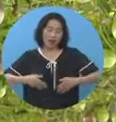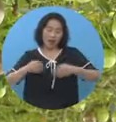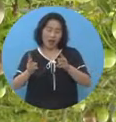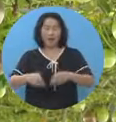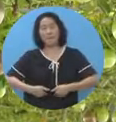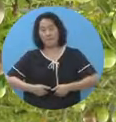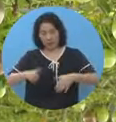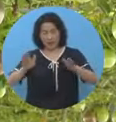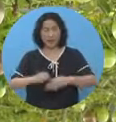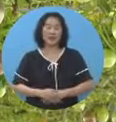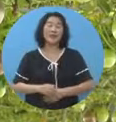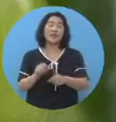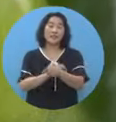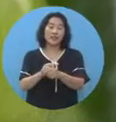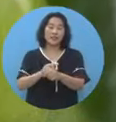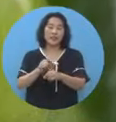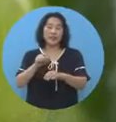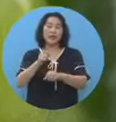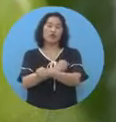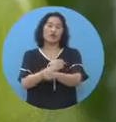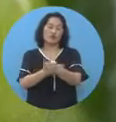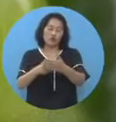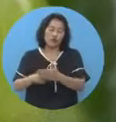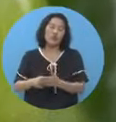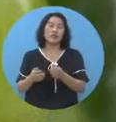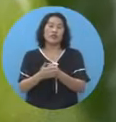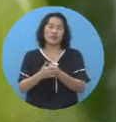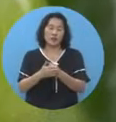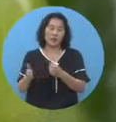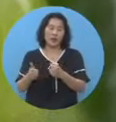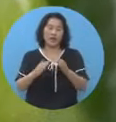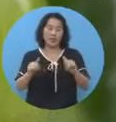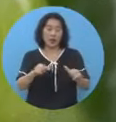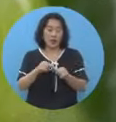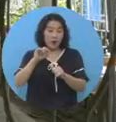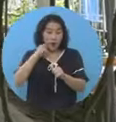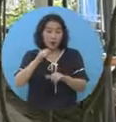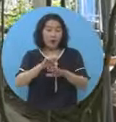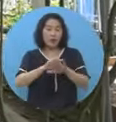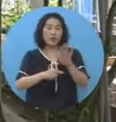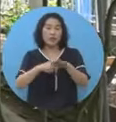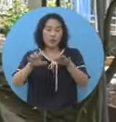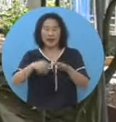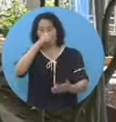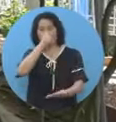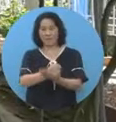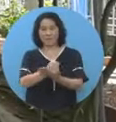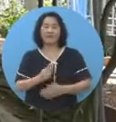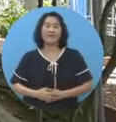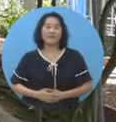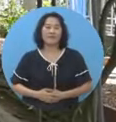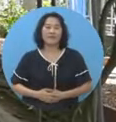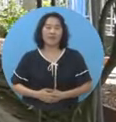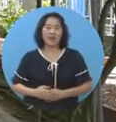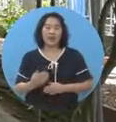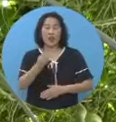때문에 난방 걱정도 없습니다. 특히 일손이 적게 들어 인력난이 부족한 농촌에 적합한 작물로 평가받고 있습니다.